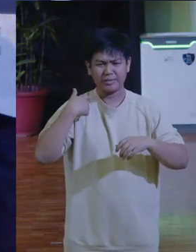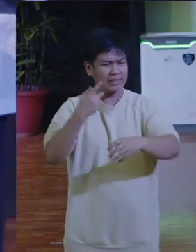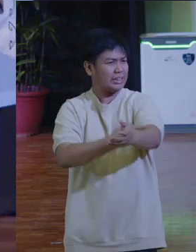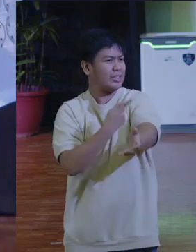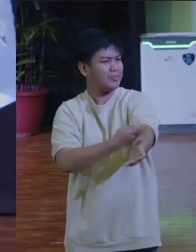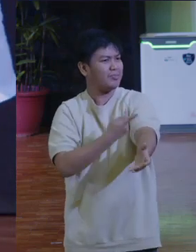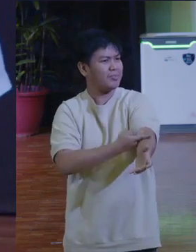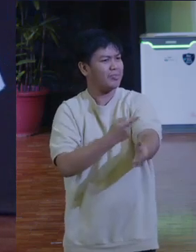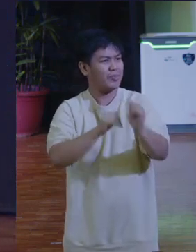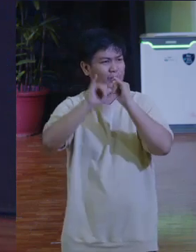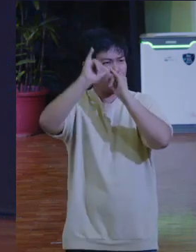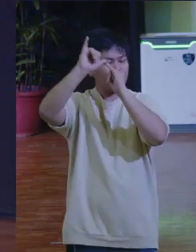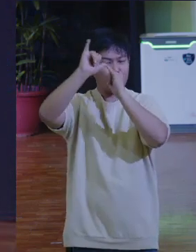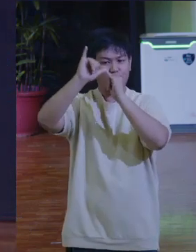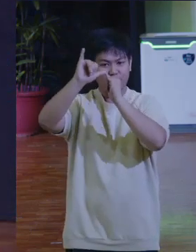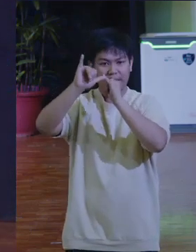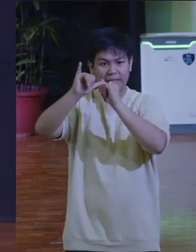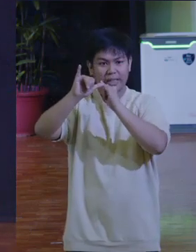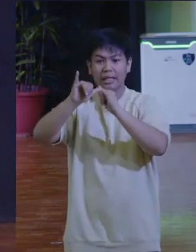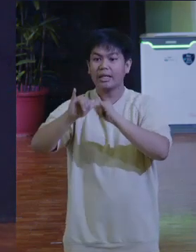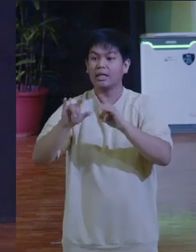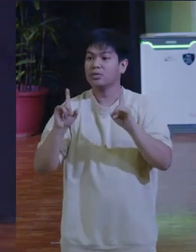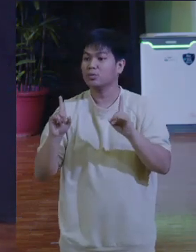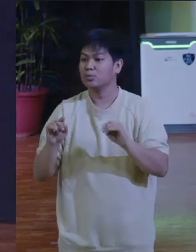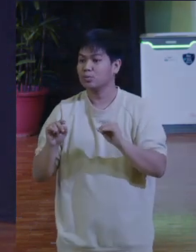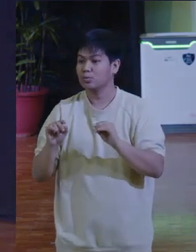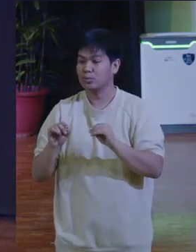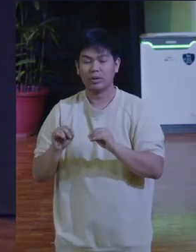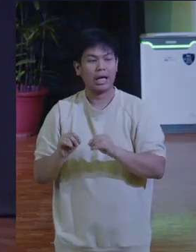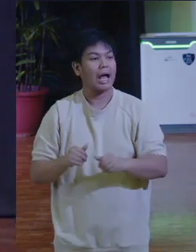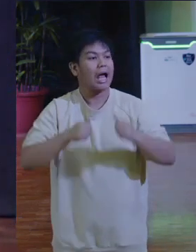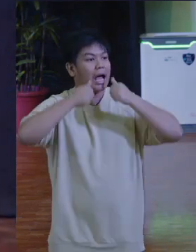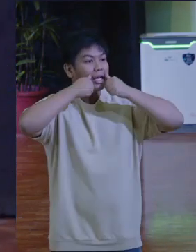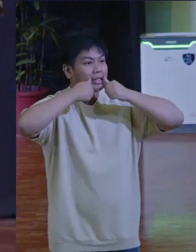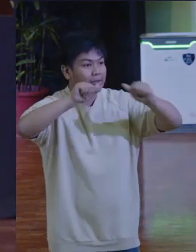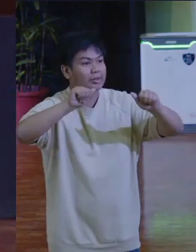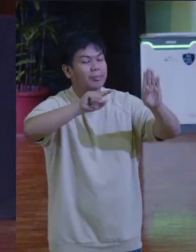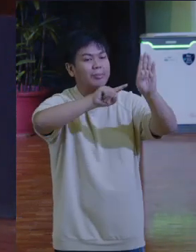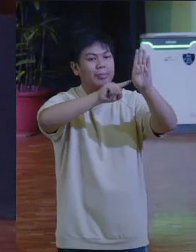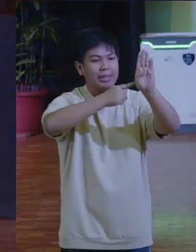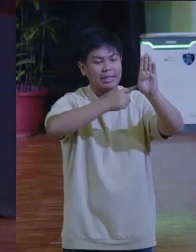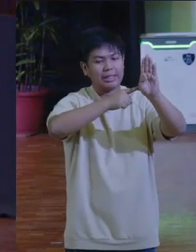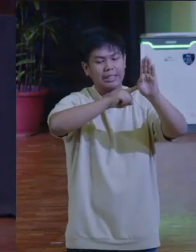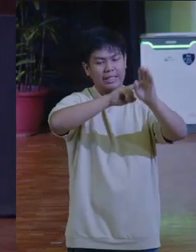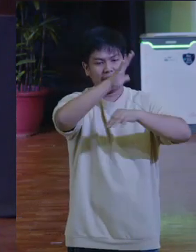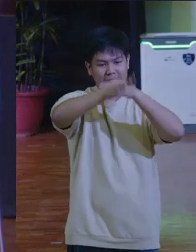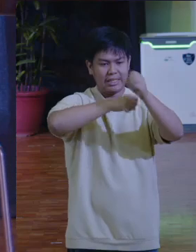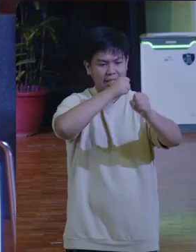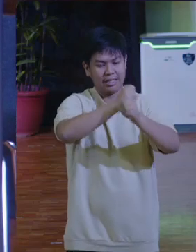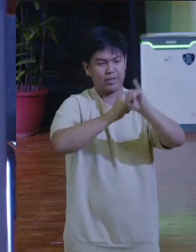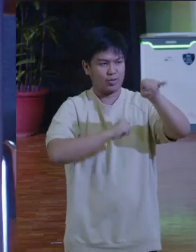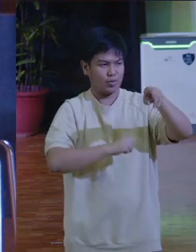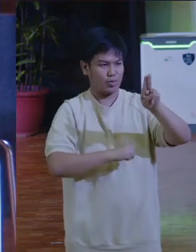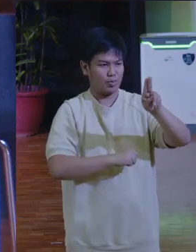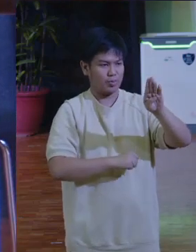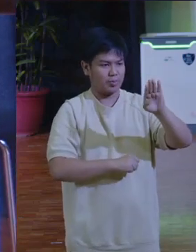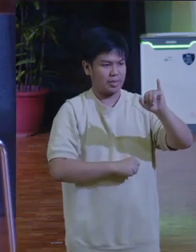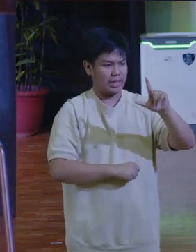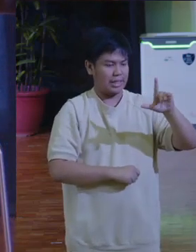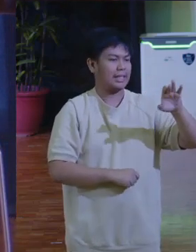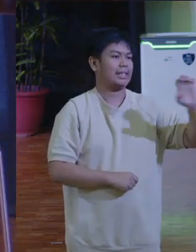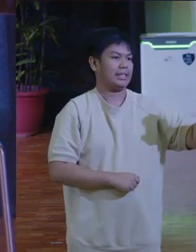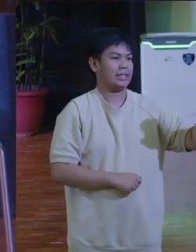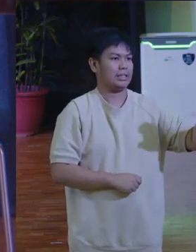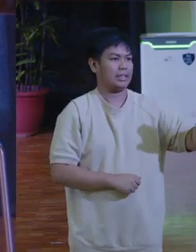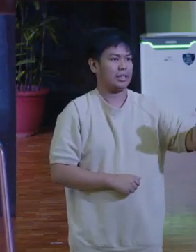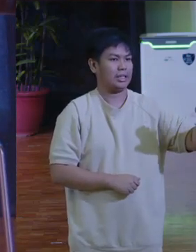ang trompeta. At yun po ay pag-anunsyo na umpisa na ng Year of the Jubilee. Ano mangyayari